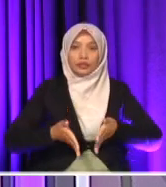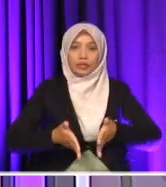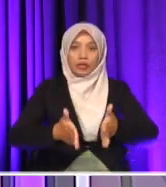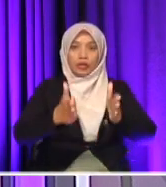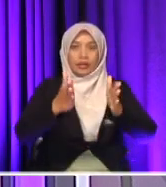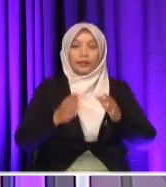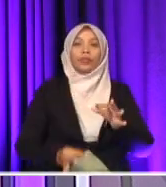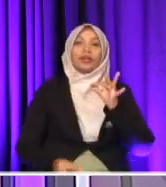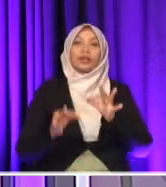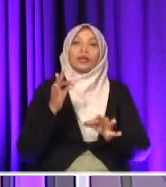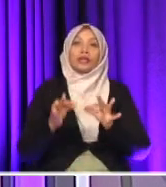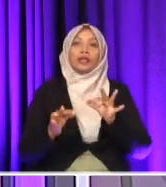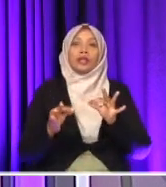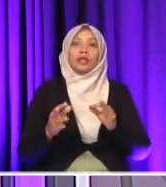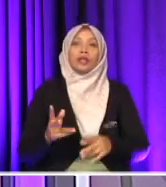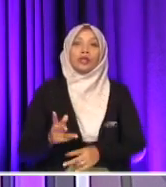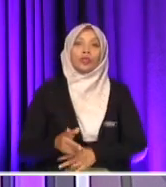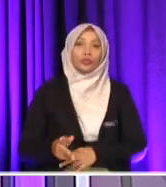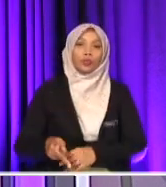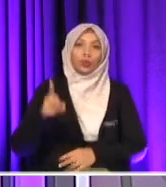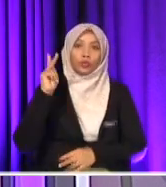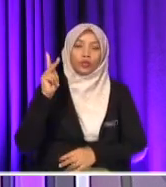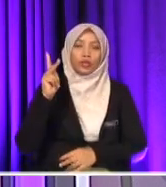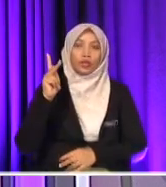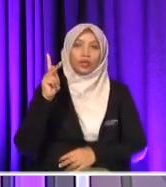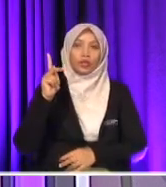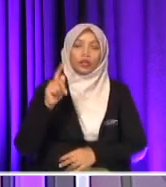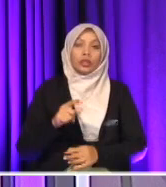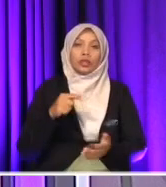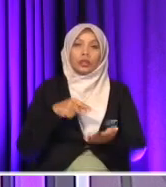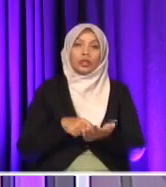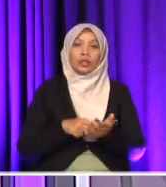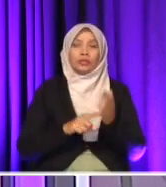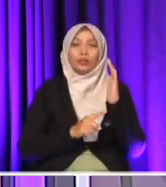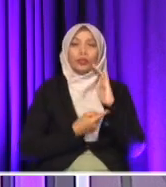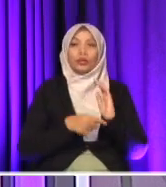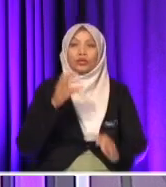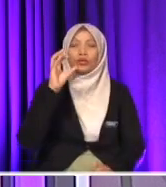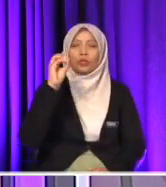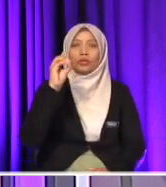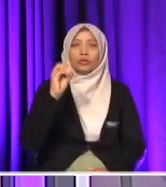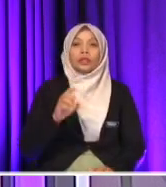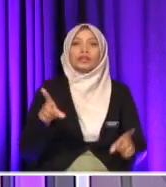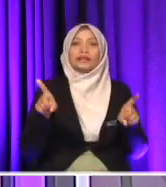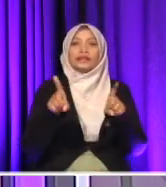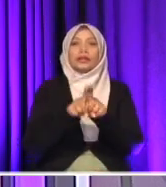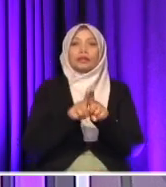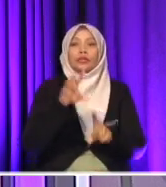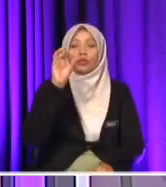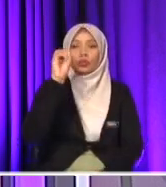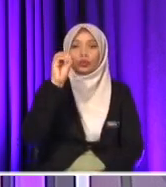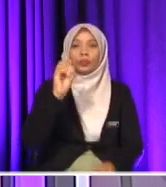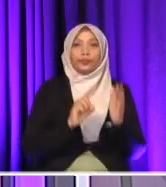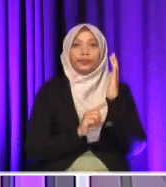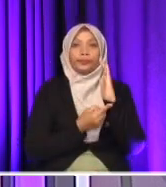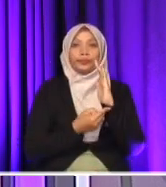bermaksud kalau voltan perintang ni bermula dengan kosong, voltan untuk arus pun bermula dengan kosong juga. Itu sama. Itu